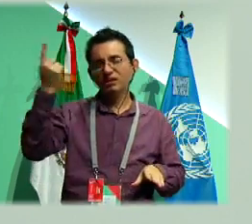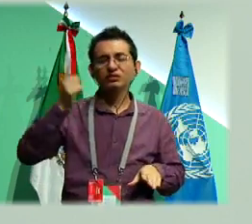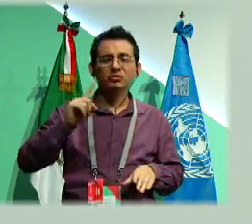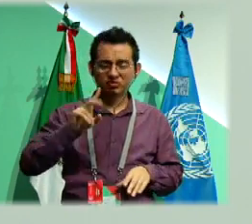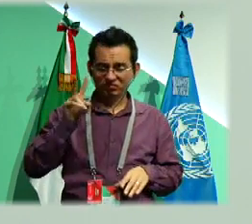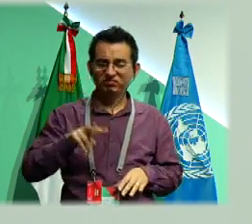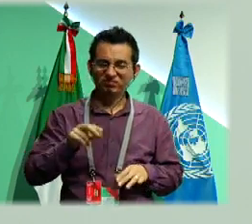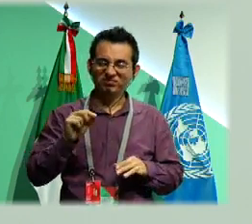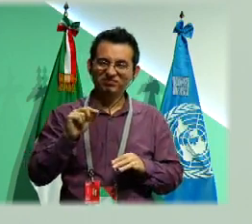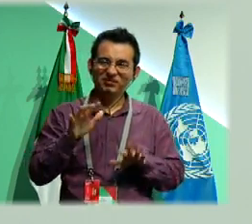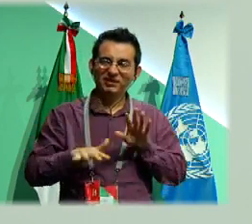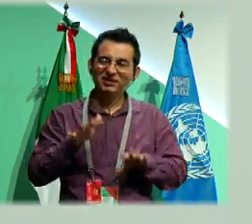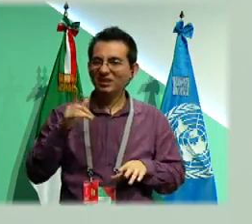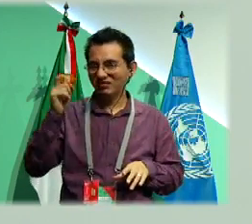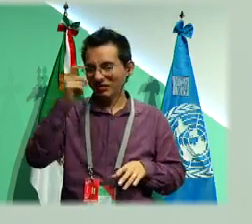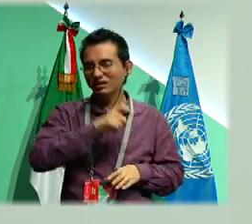laquelle